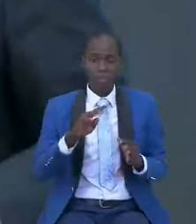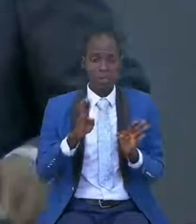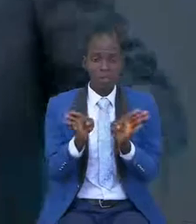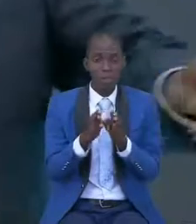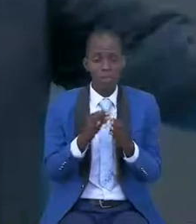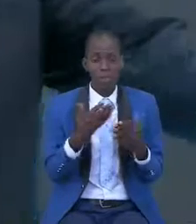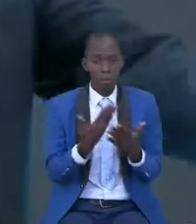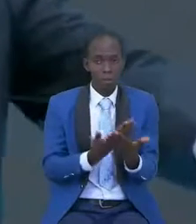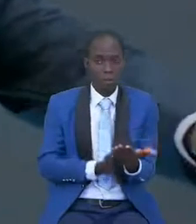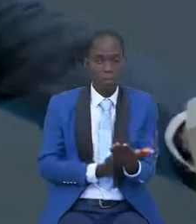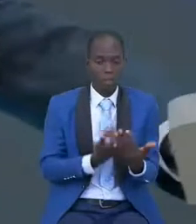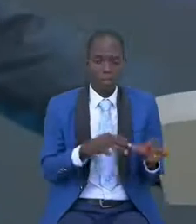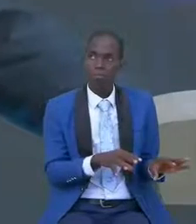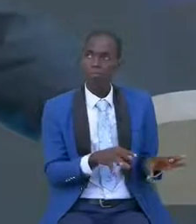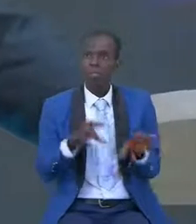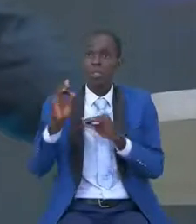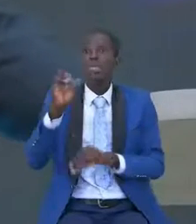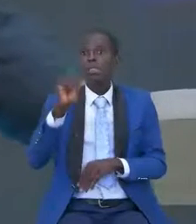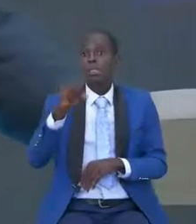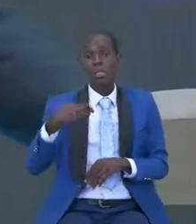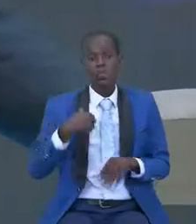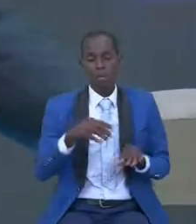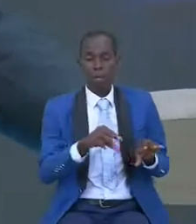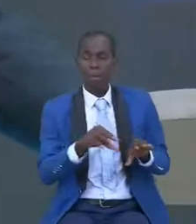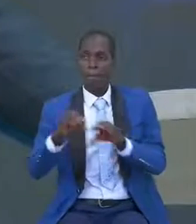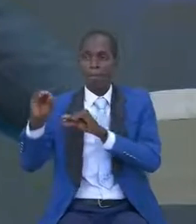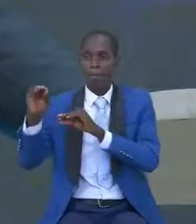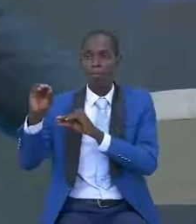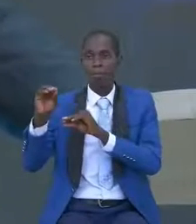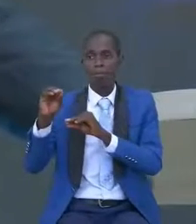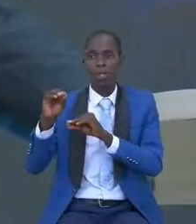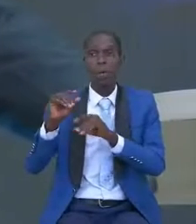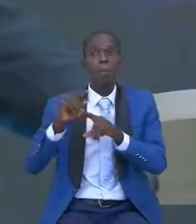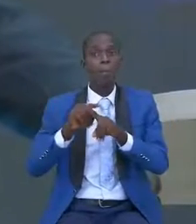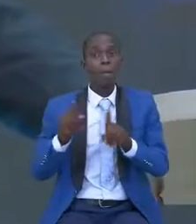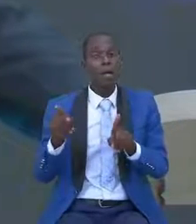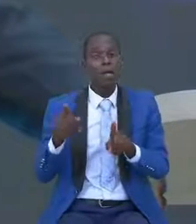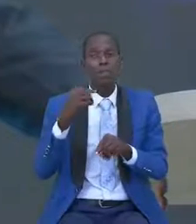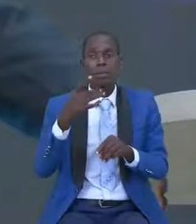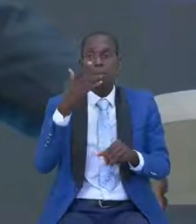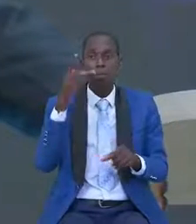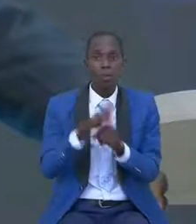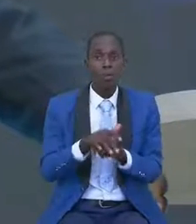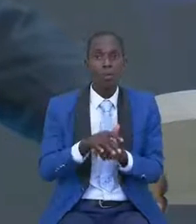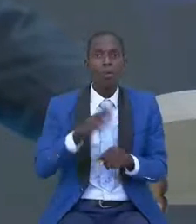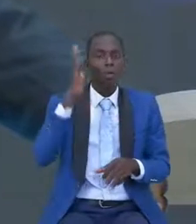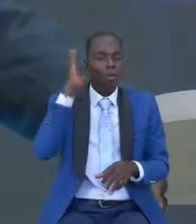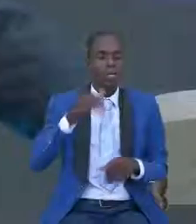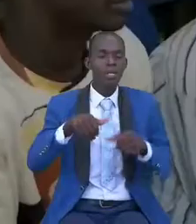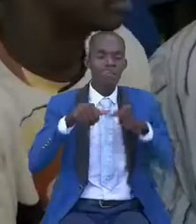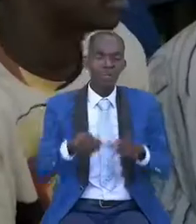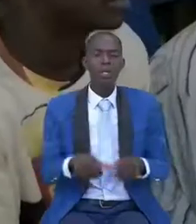nous partons. Même si nous partons, la promesse va